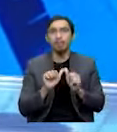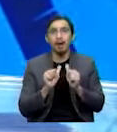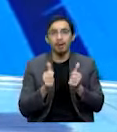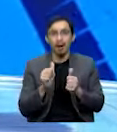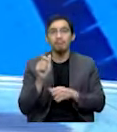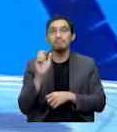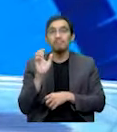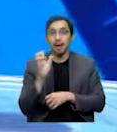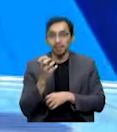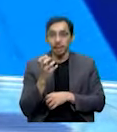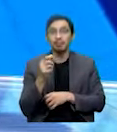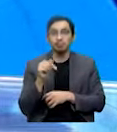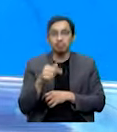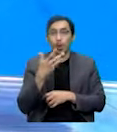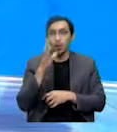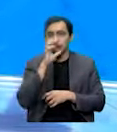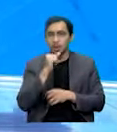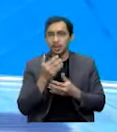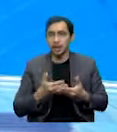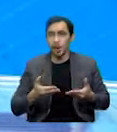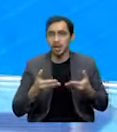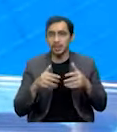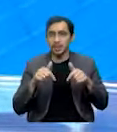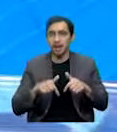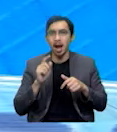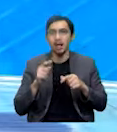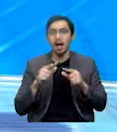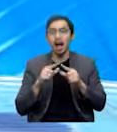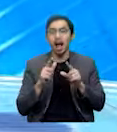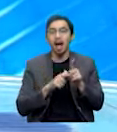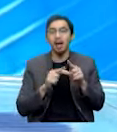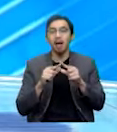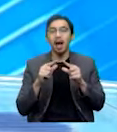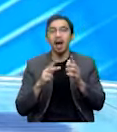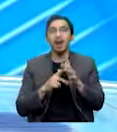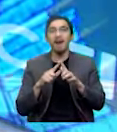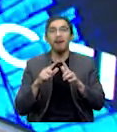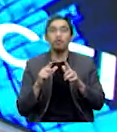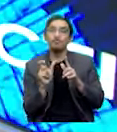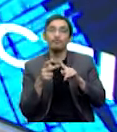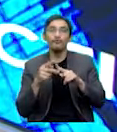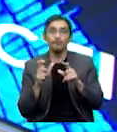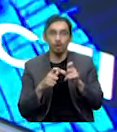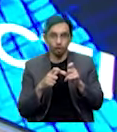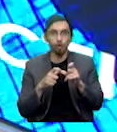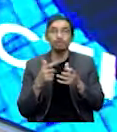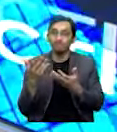Untuk mengetahui kondisi terkini sudah ada rekan Aya Nufus. Aya, silakan dengan laporan Anda.